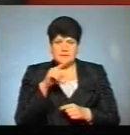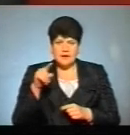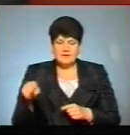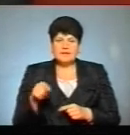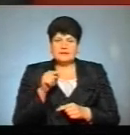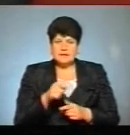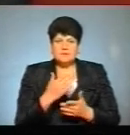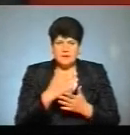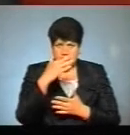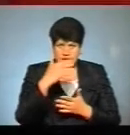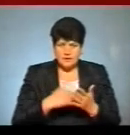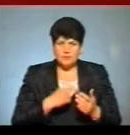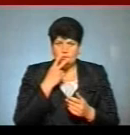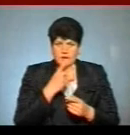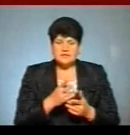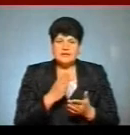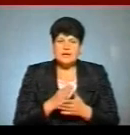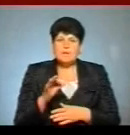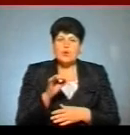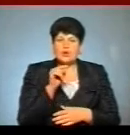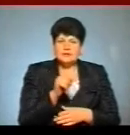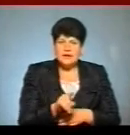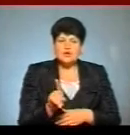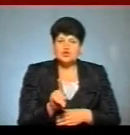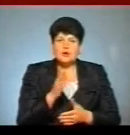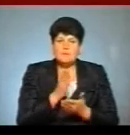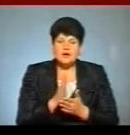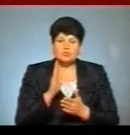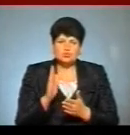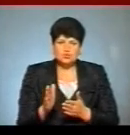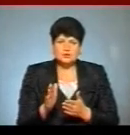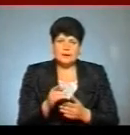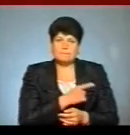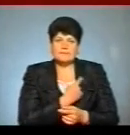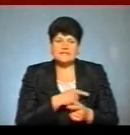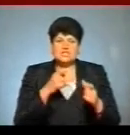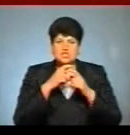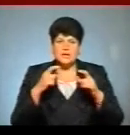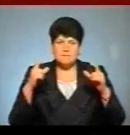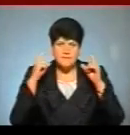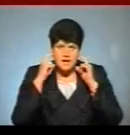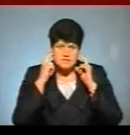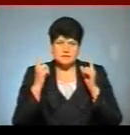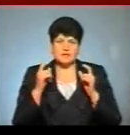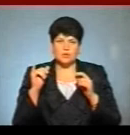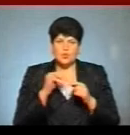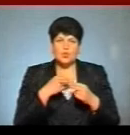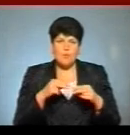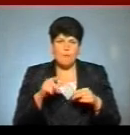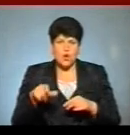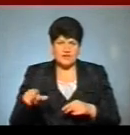деякі переліки побачимо. Зокрема, йдеться про те, що має бути наявність медичних масок і респіраторів у